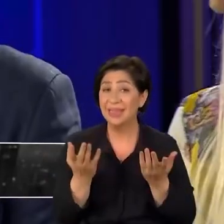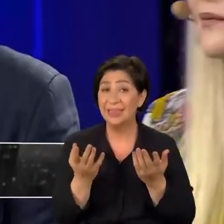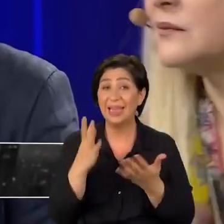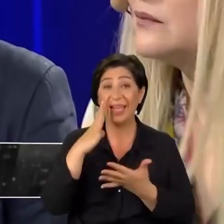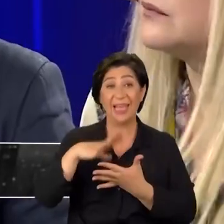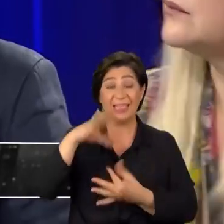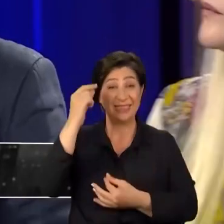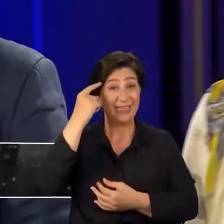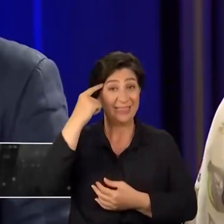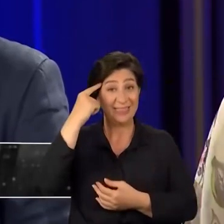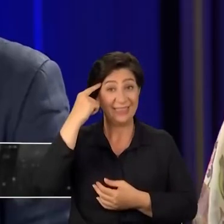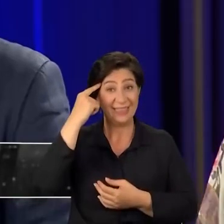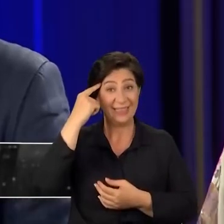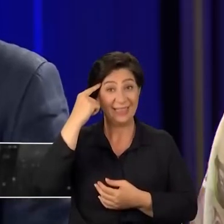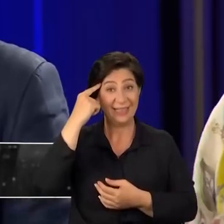insan zihni